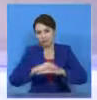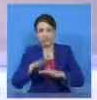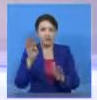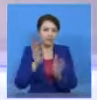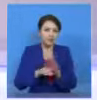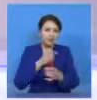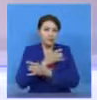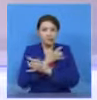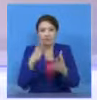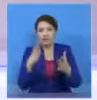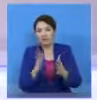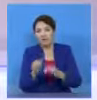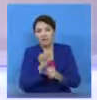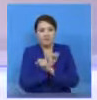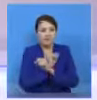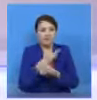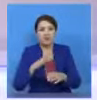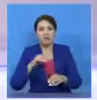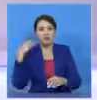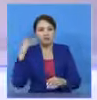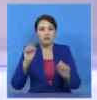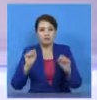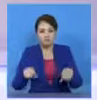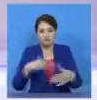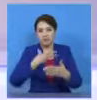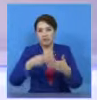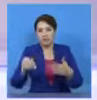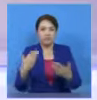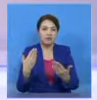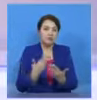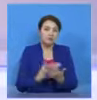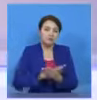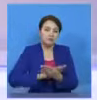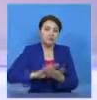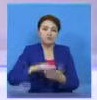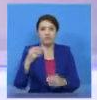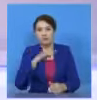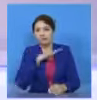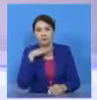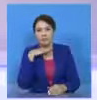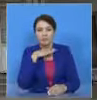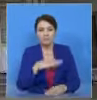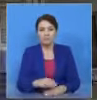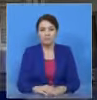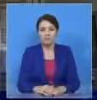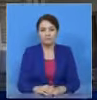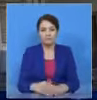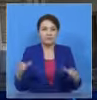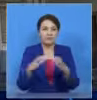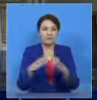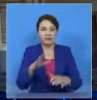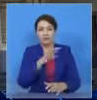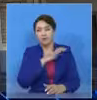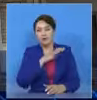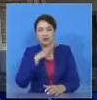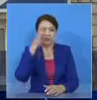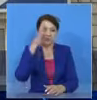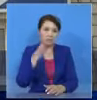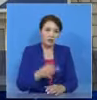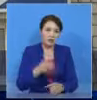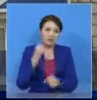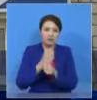праздников и выходных opti венцы смогут приобрести свежую мясная продукция компания с богатейшим опытом производства